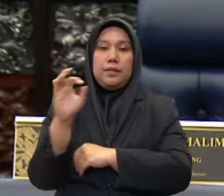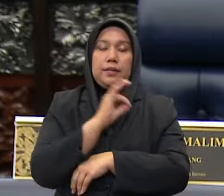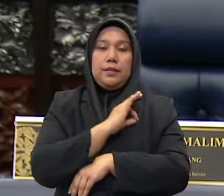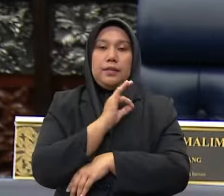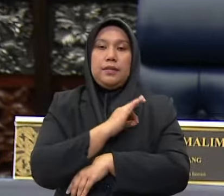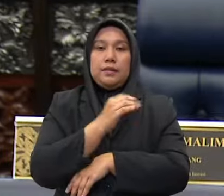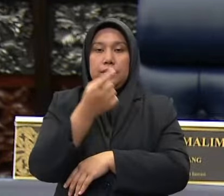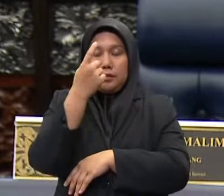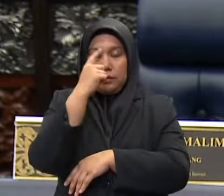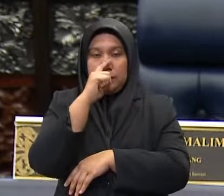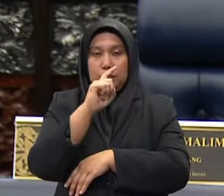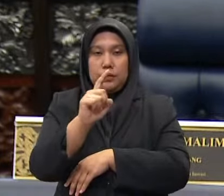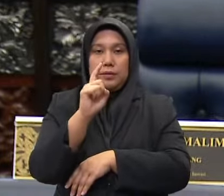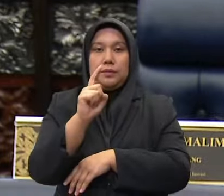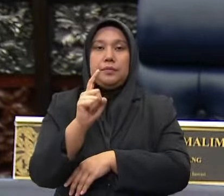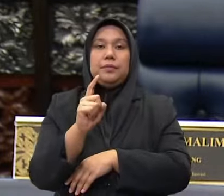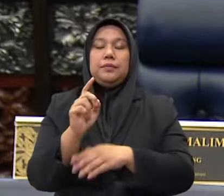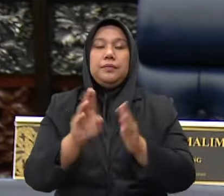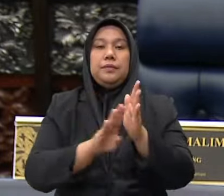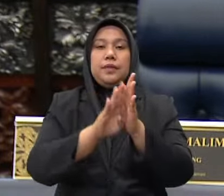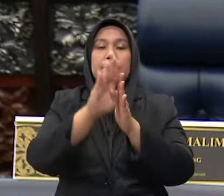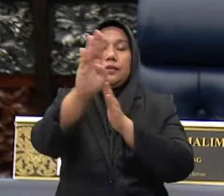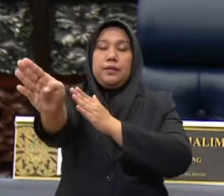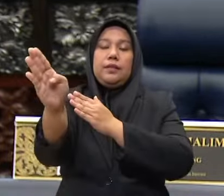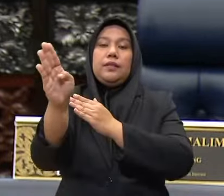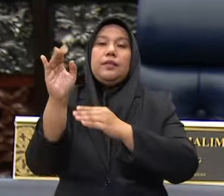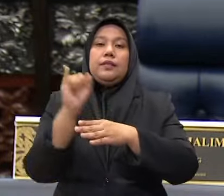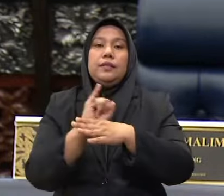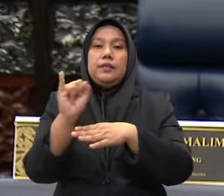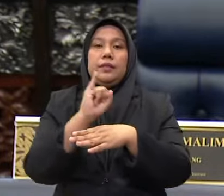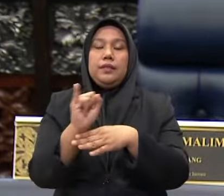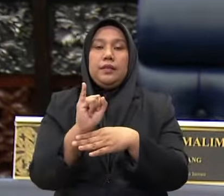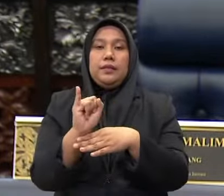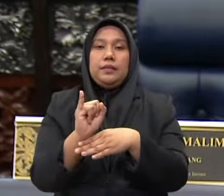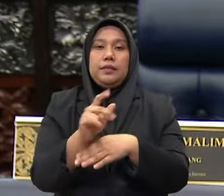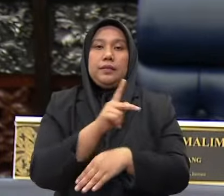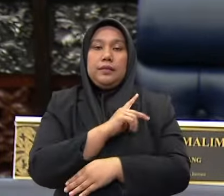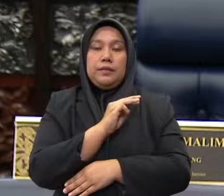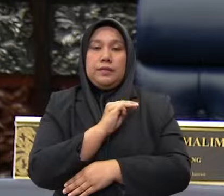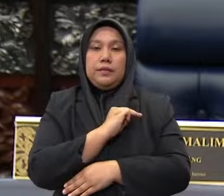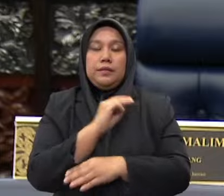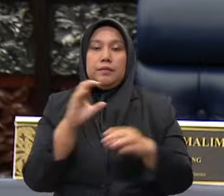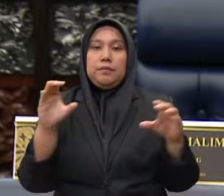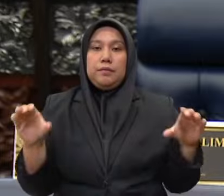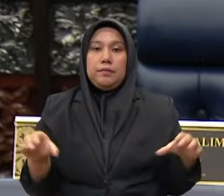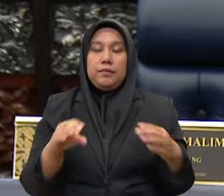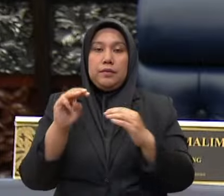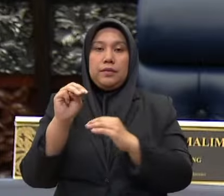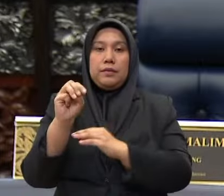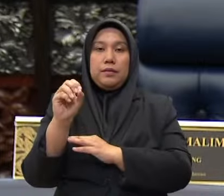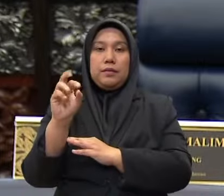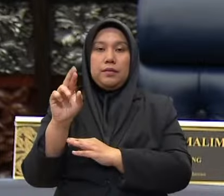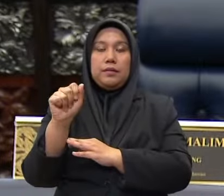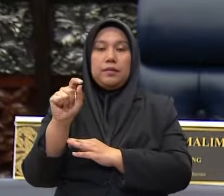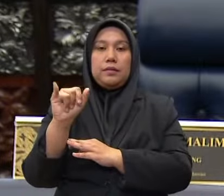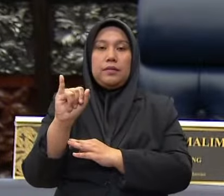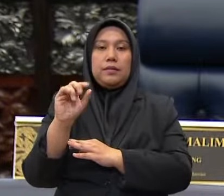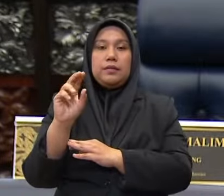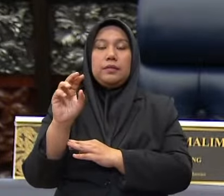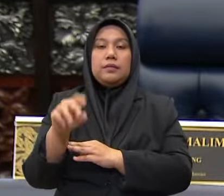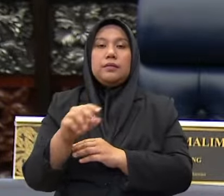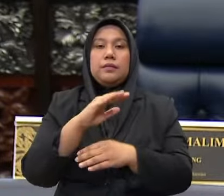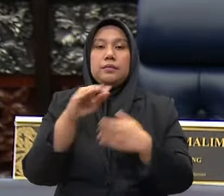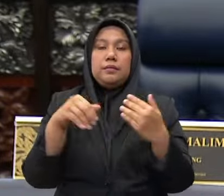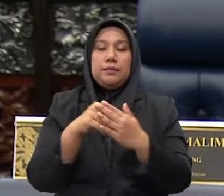industri ini di peringkat pertengahan Kementerian telah memaklumkan pelaksanaan moratorium ini kepada semua kerajaan Negeri